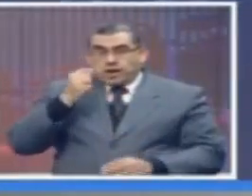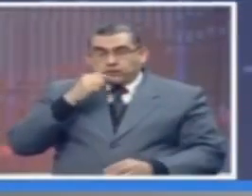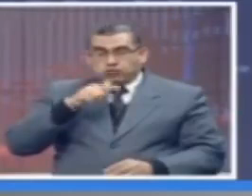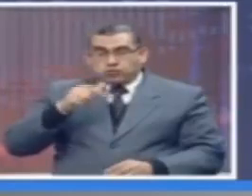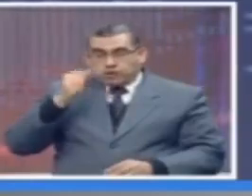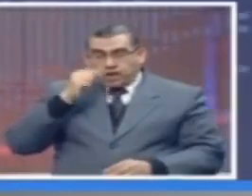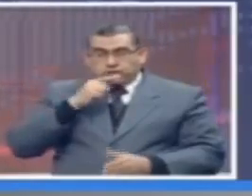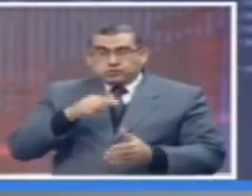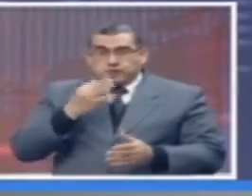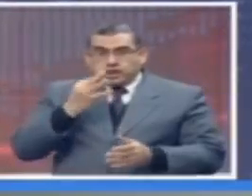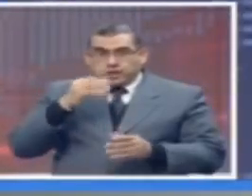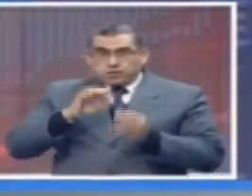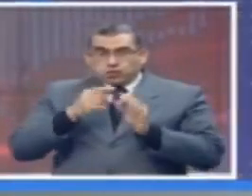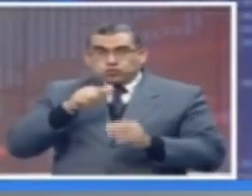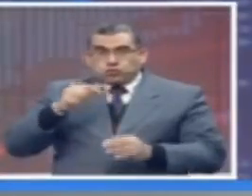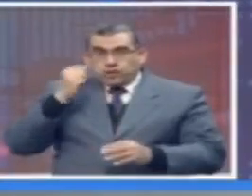3,600,000 طن بعدما كانت